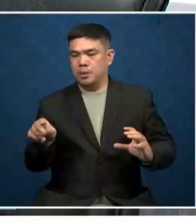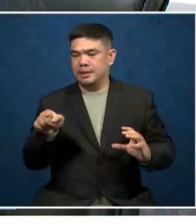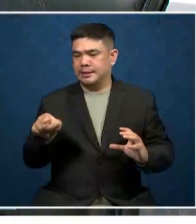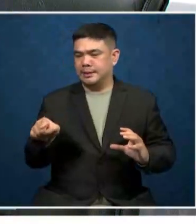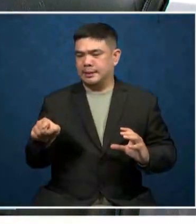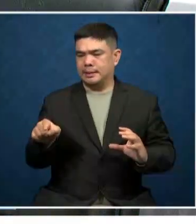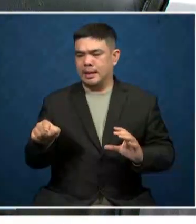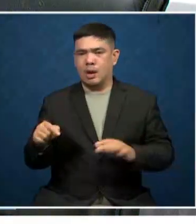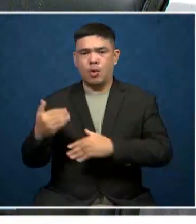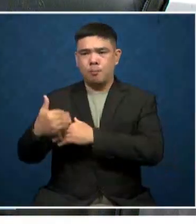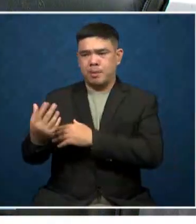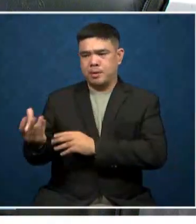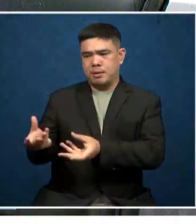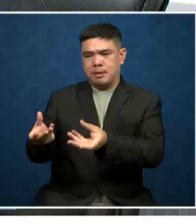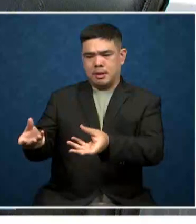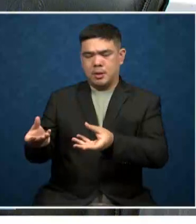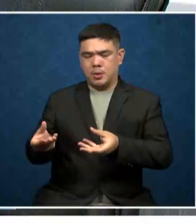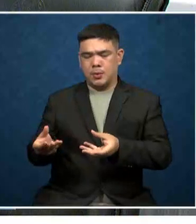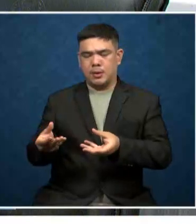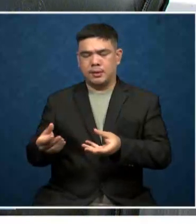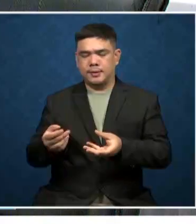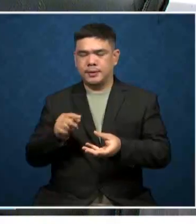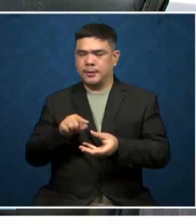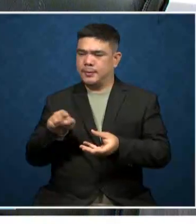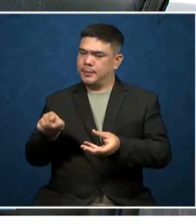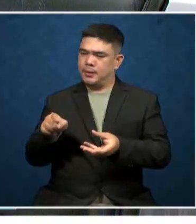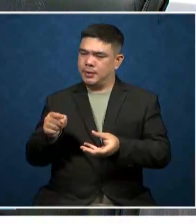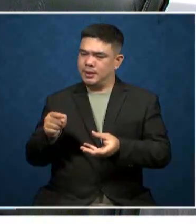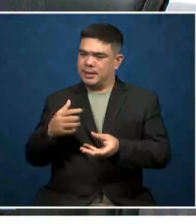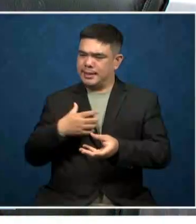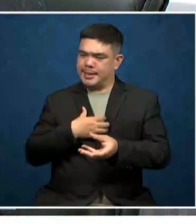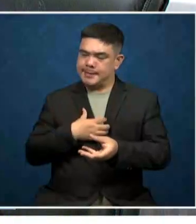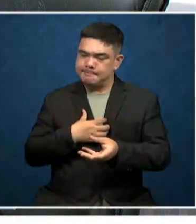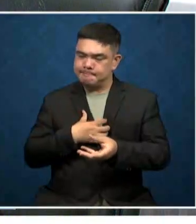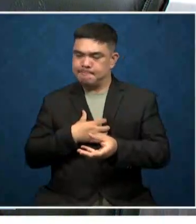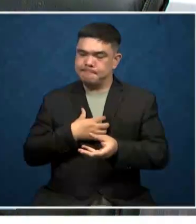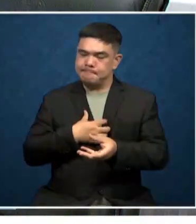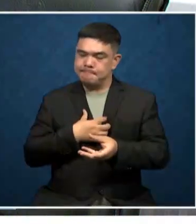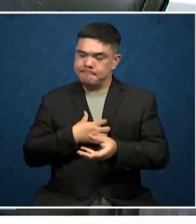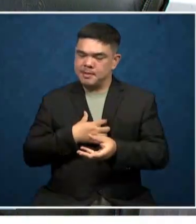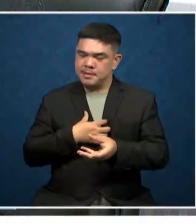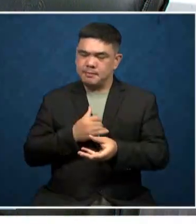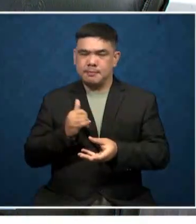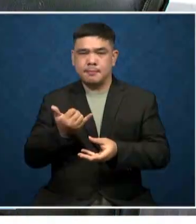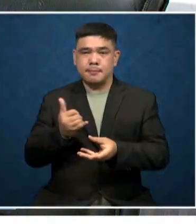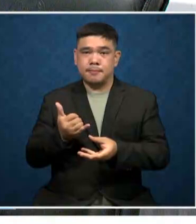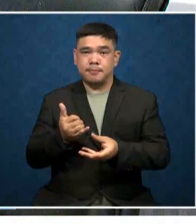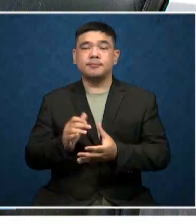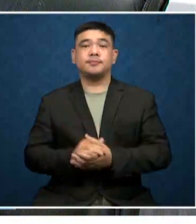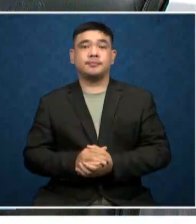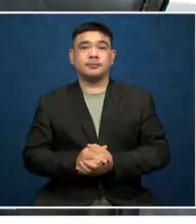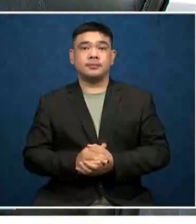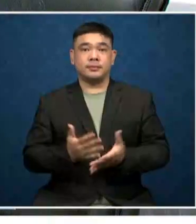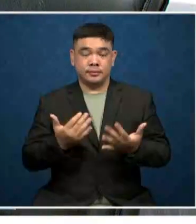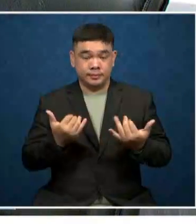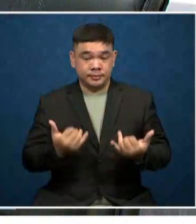แซนวิชอีก 2ประเภทที่อยู่ใกล้เคียงกันแล้วก็ทำท่ายึกยักยึยักนะครับแต่คราว